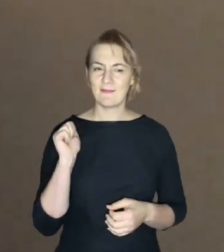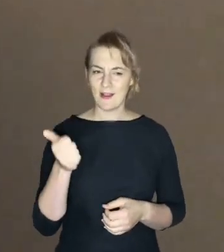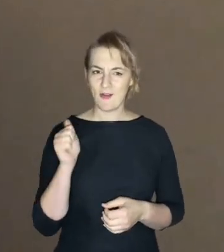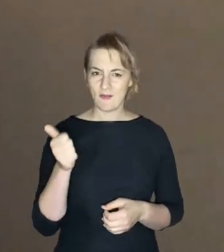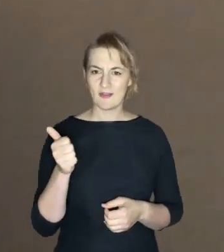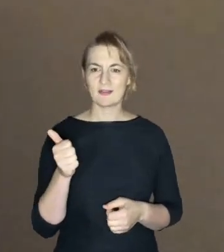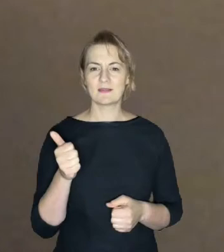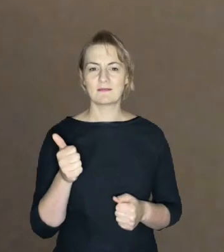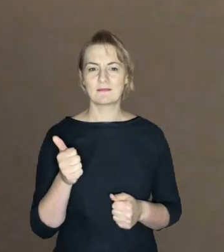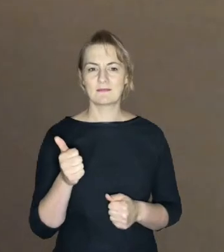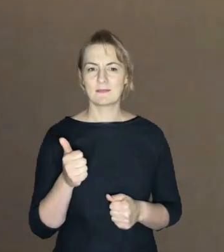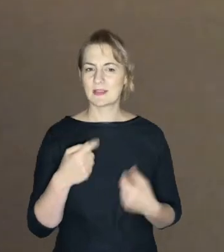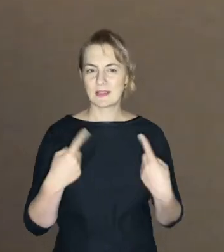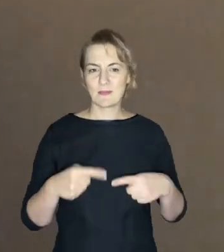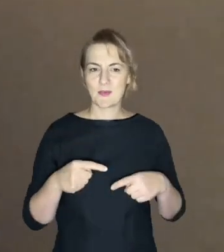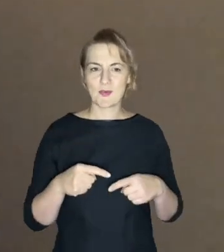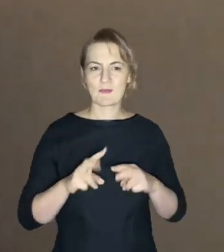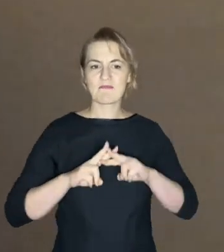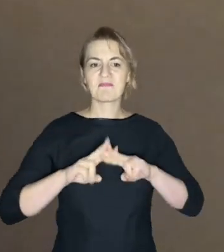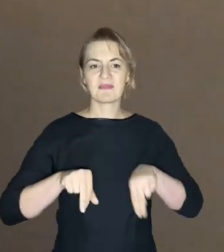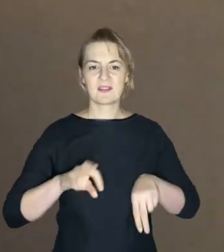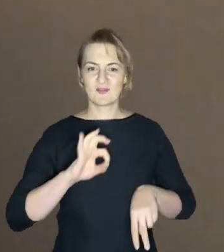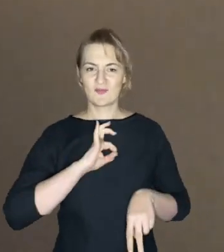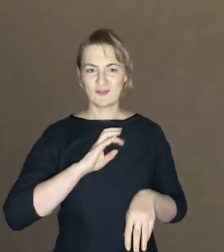w niezostawianiu śladów po sobie.